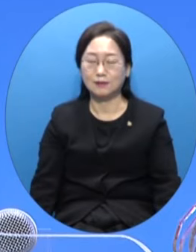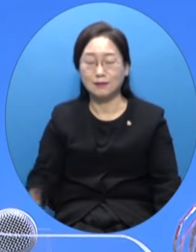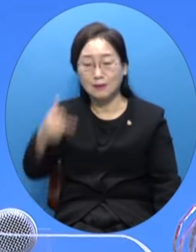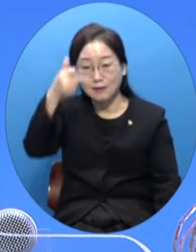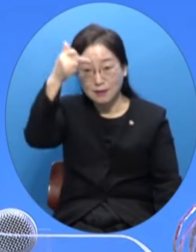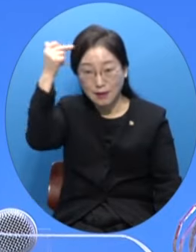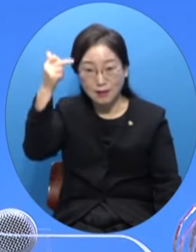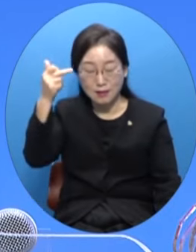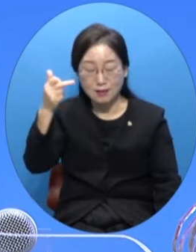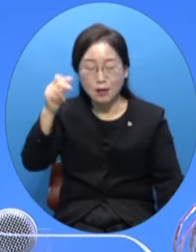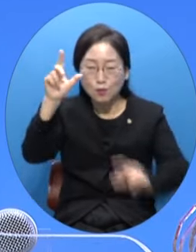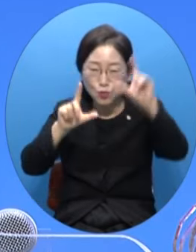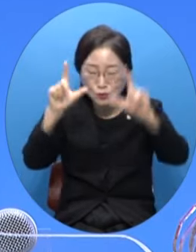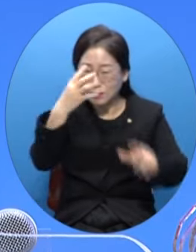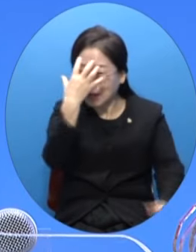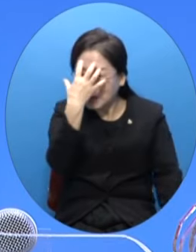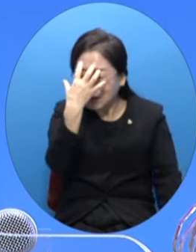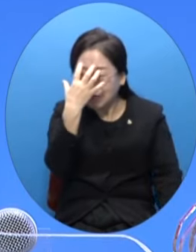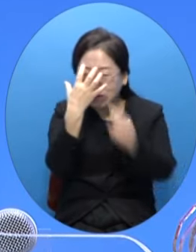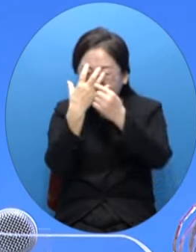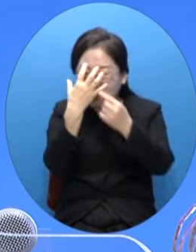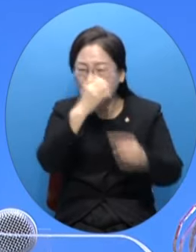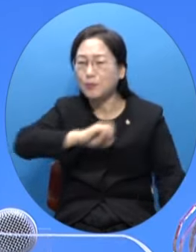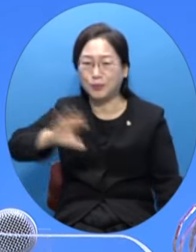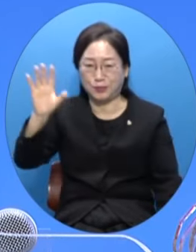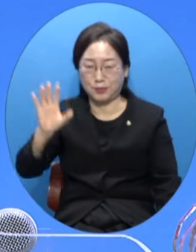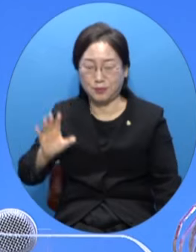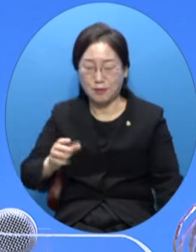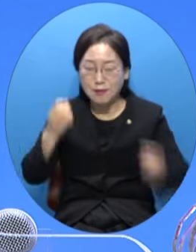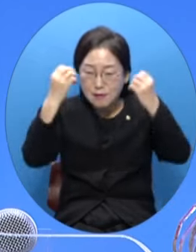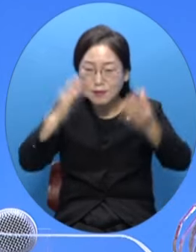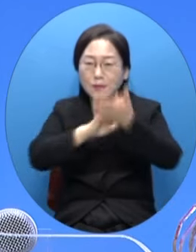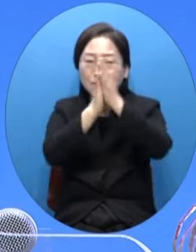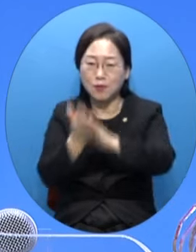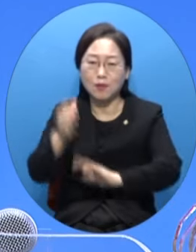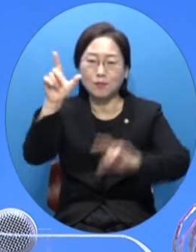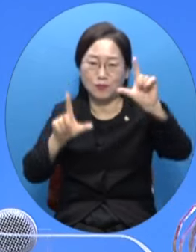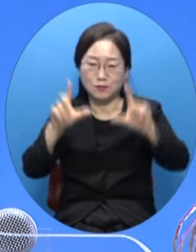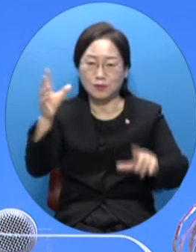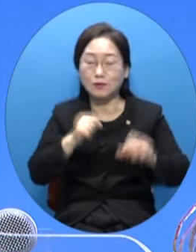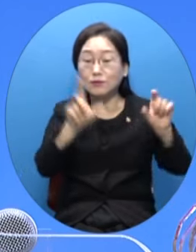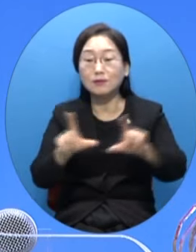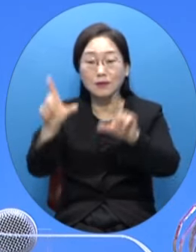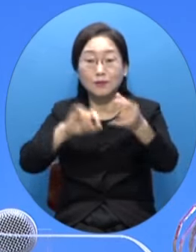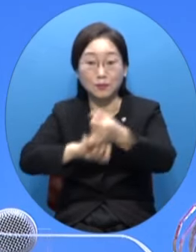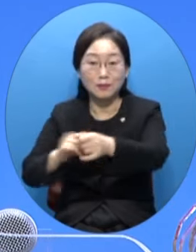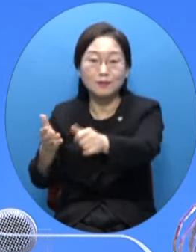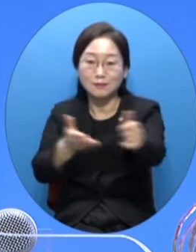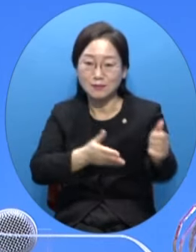옛사람의 가면을 벗어버리고 변화된 새사람의 모습으로 살아가는 여러분 모두가 되기를 바랍니다.